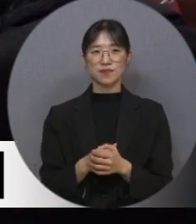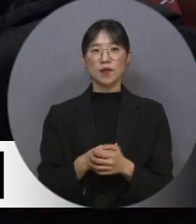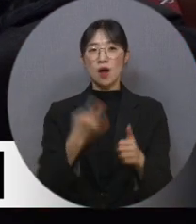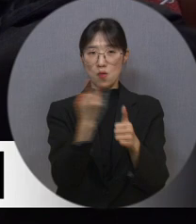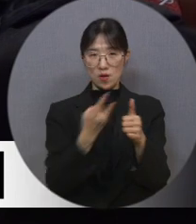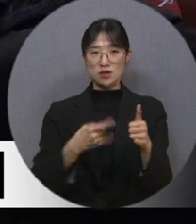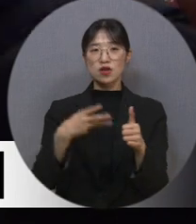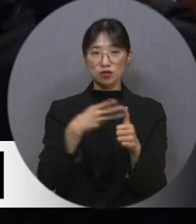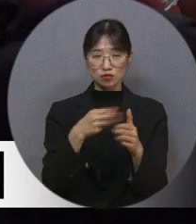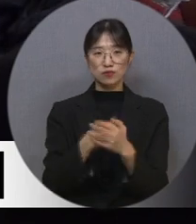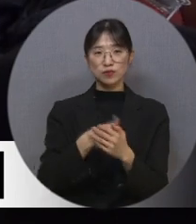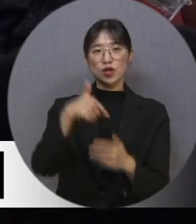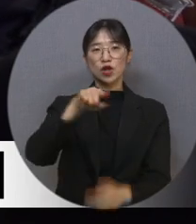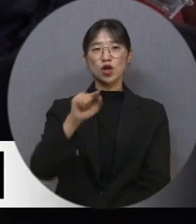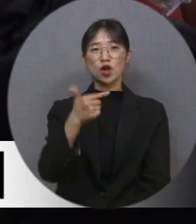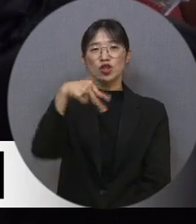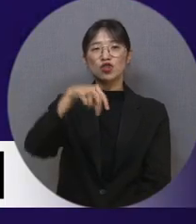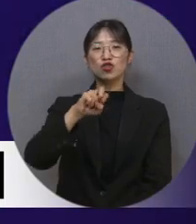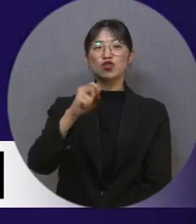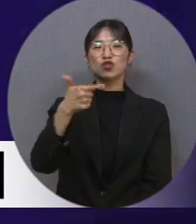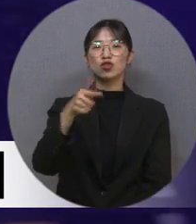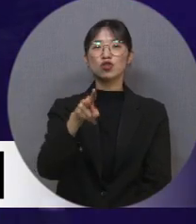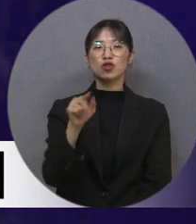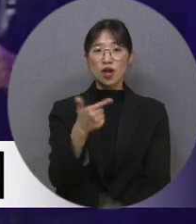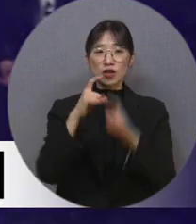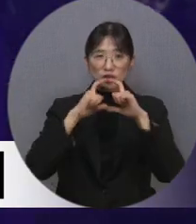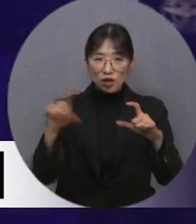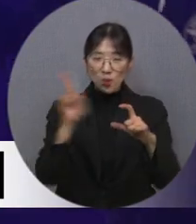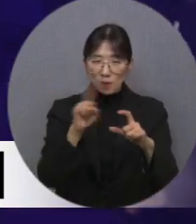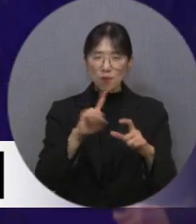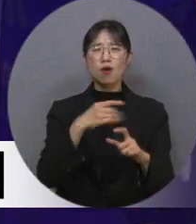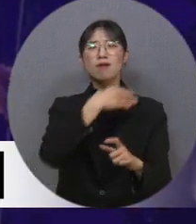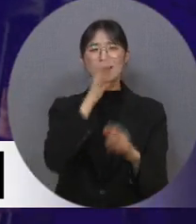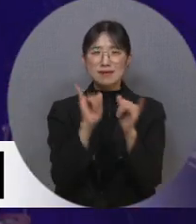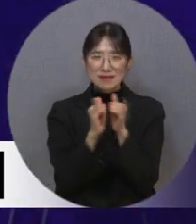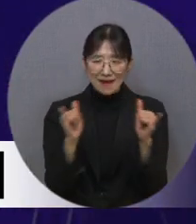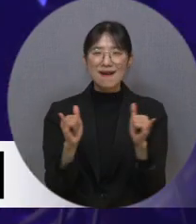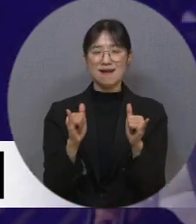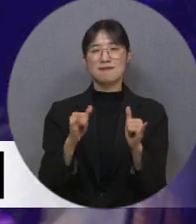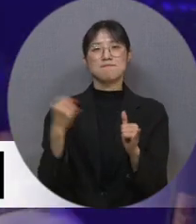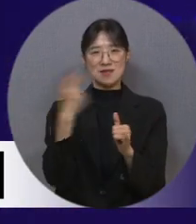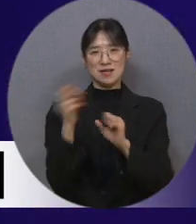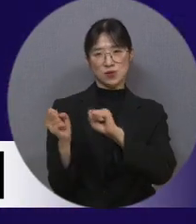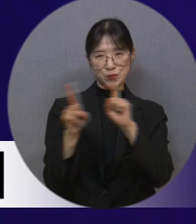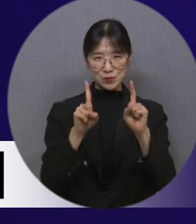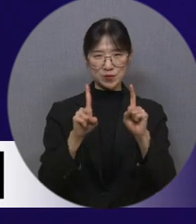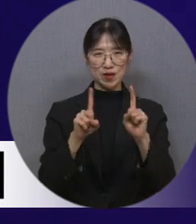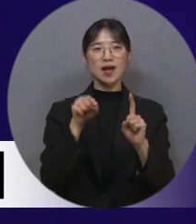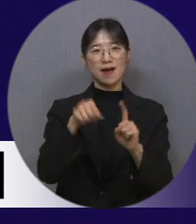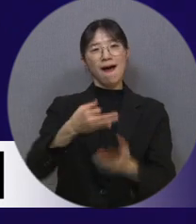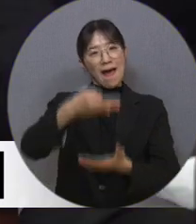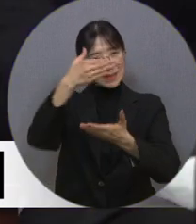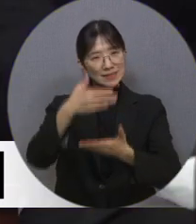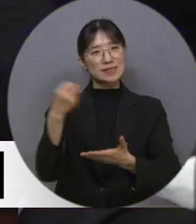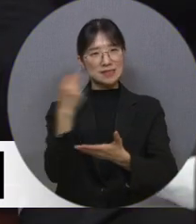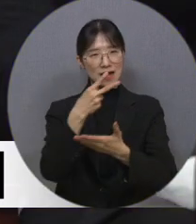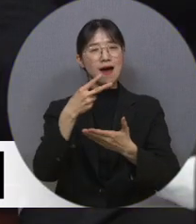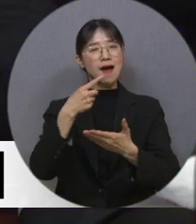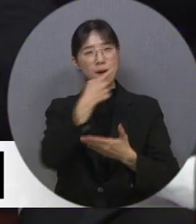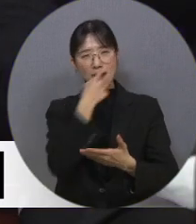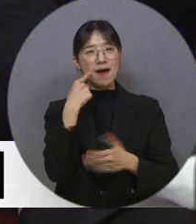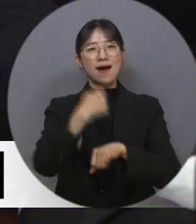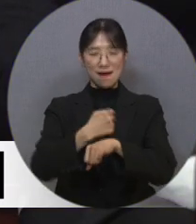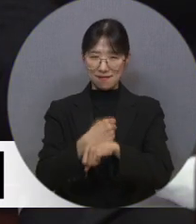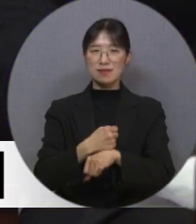횡성군은 건중년 선언은 중년의 위상을 다시 세우고 중년의 가치를 재조명하는 전환점이 되길 바라며